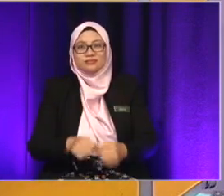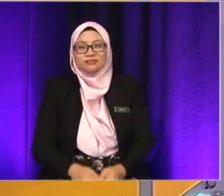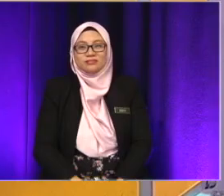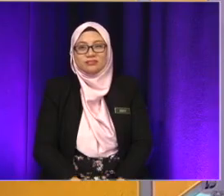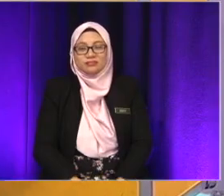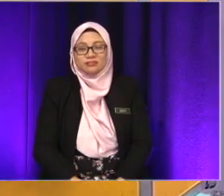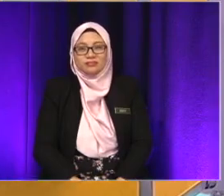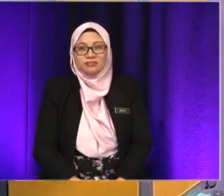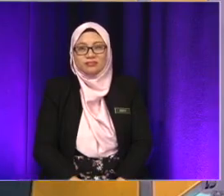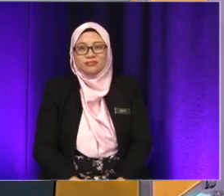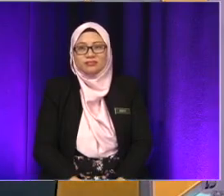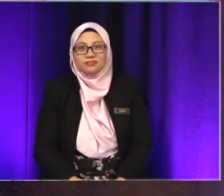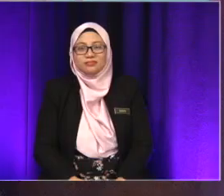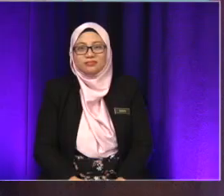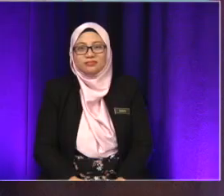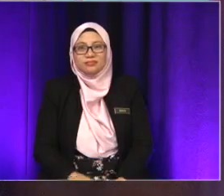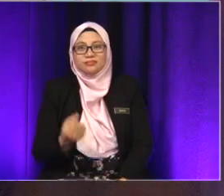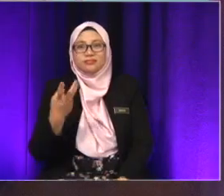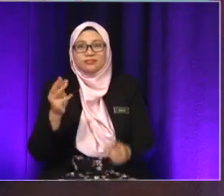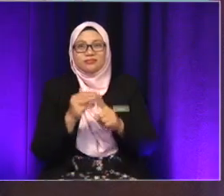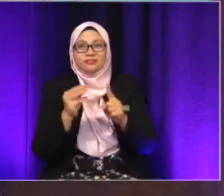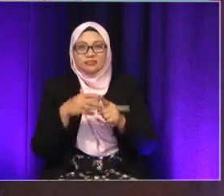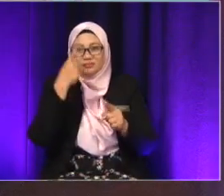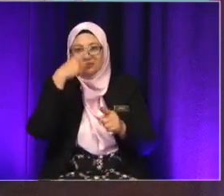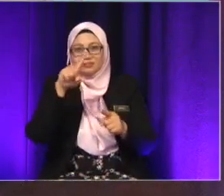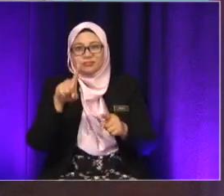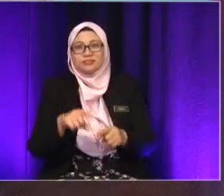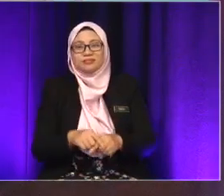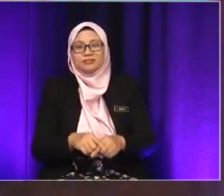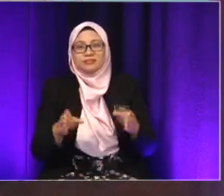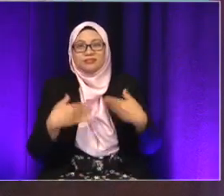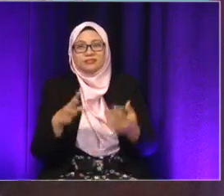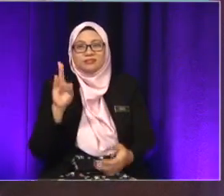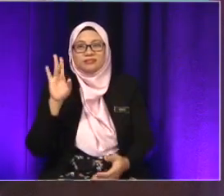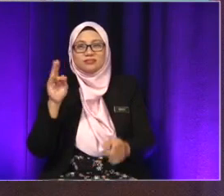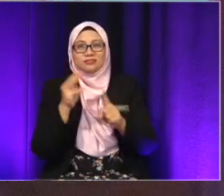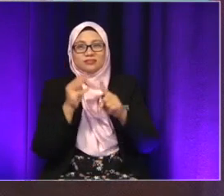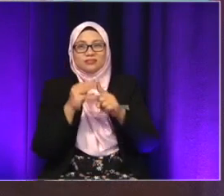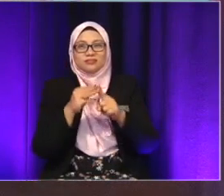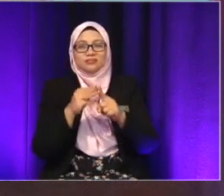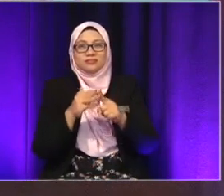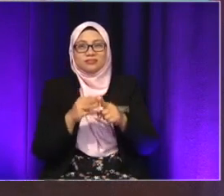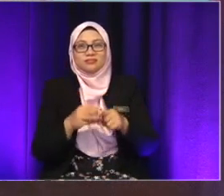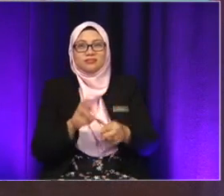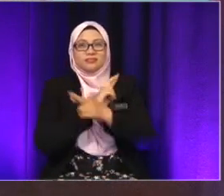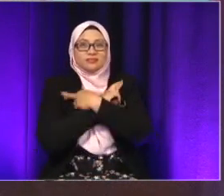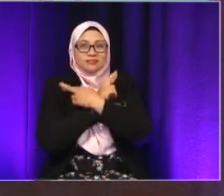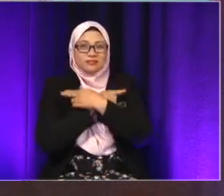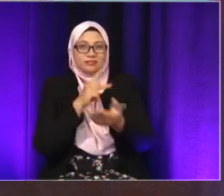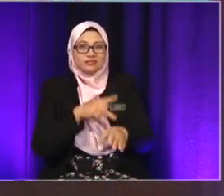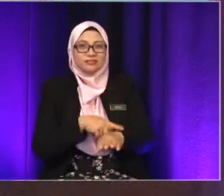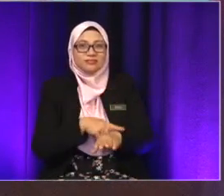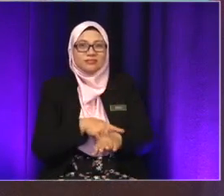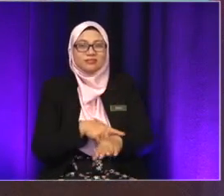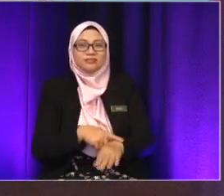lagi senang nak ingat cikgu Okey, insya-Allah. Berapa markah untuk saya cikgu? Okey, yang ni saya bagi 7 markah. Okey, alhamdulillah. Baik cikgu, kita nak berehat seketika. Para